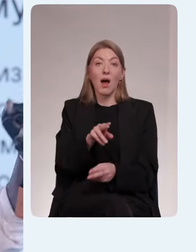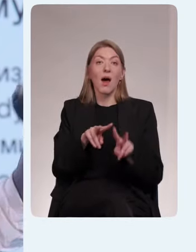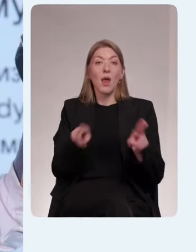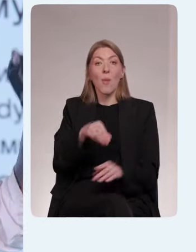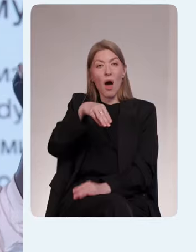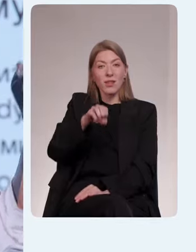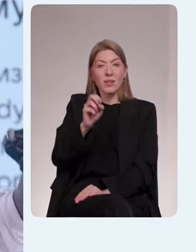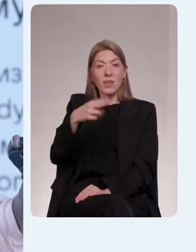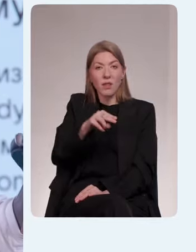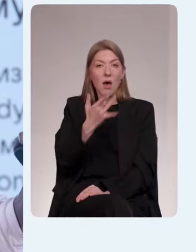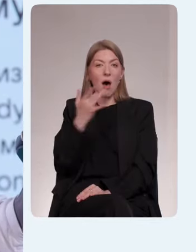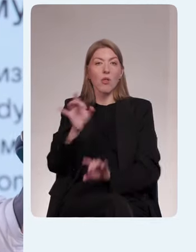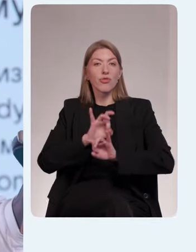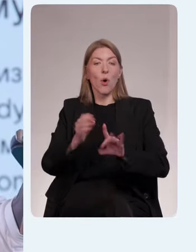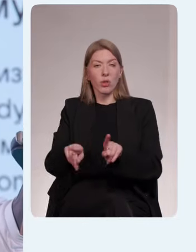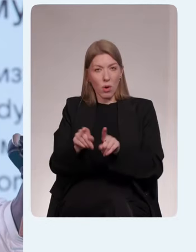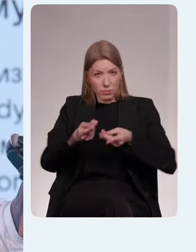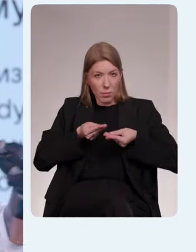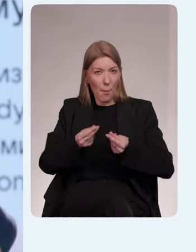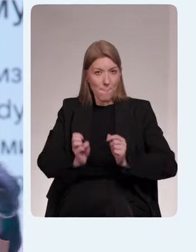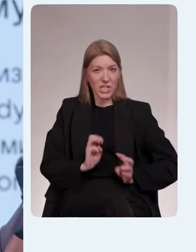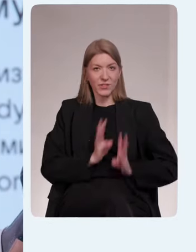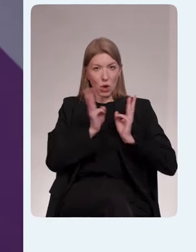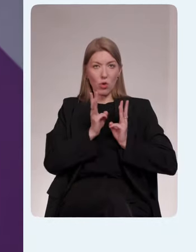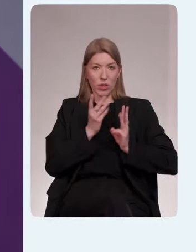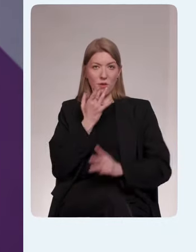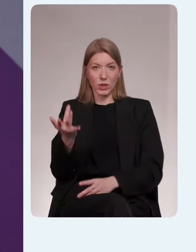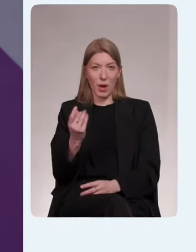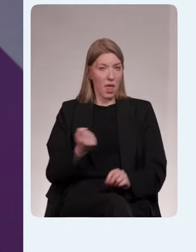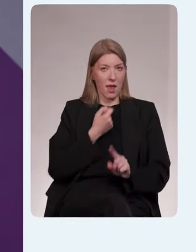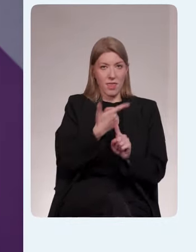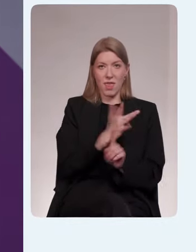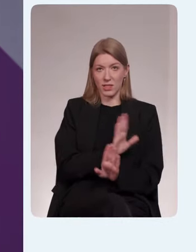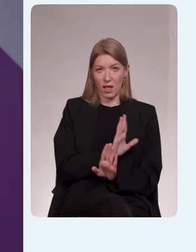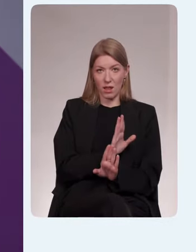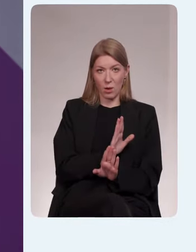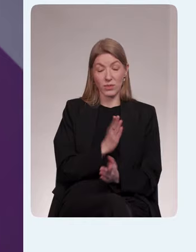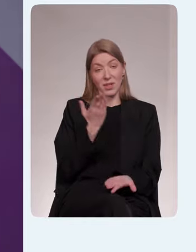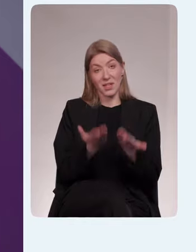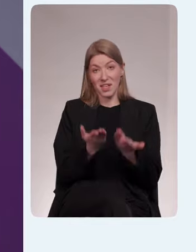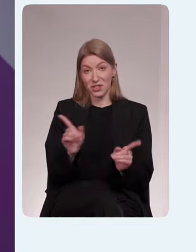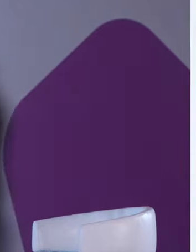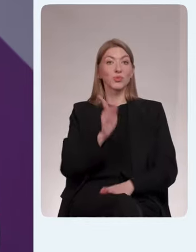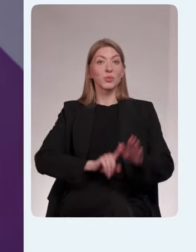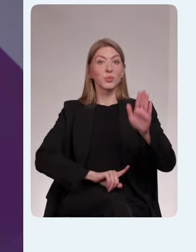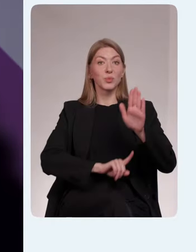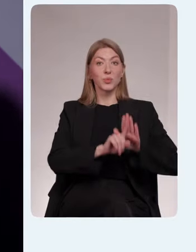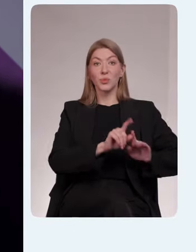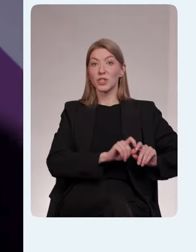Типа, это мотивационное было выступление все, а не стендап. Вот, если что, так мы и сделаем.